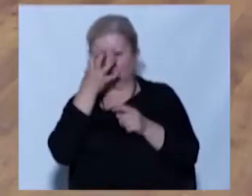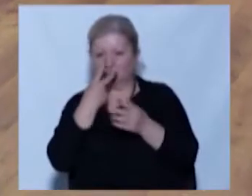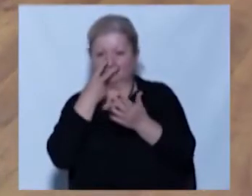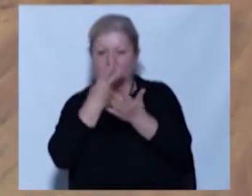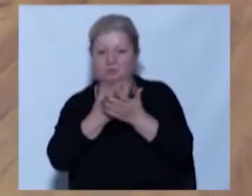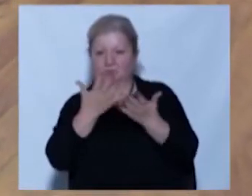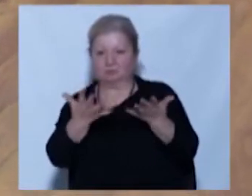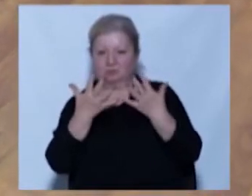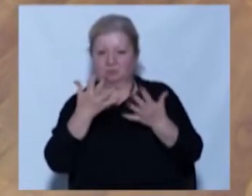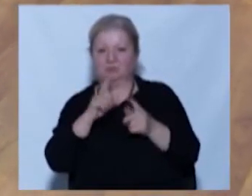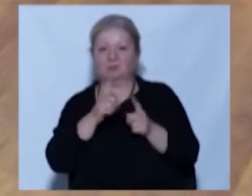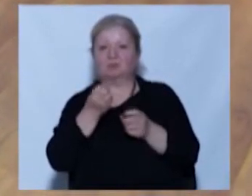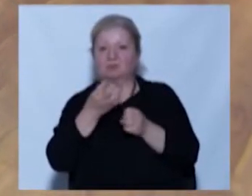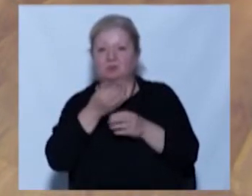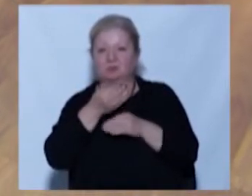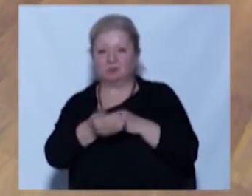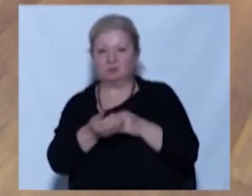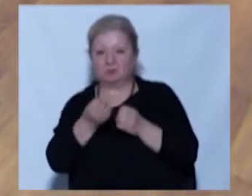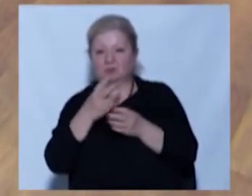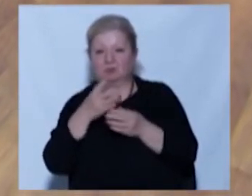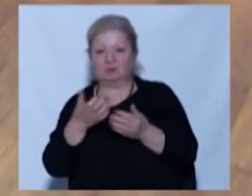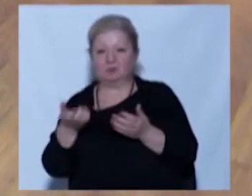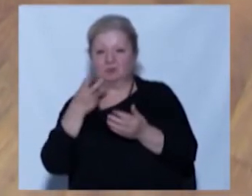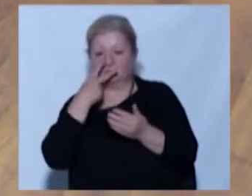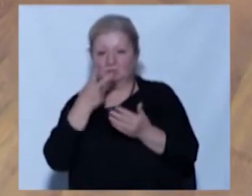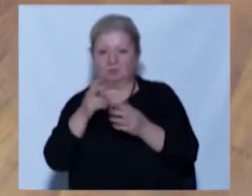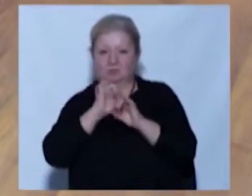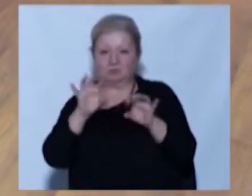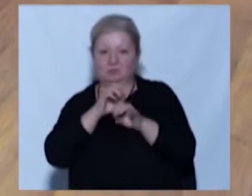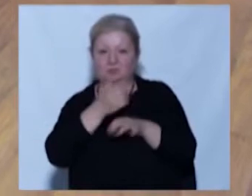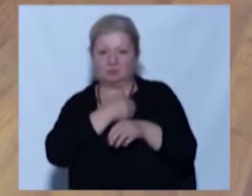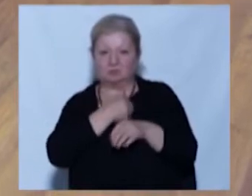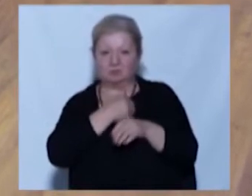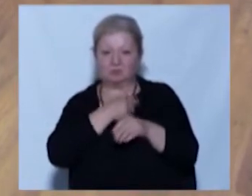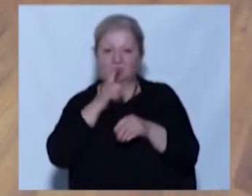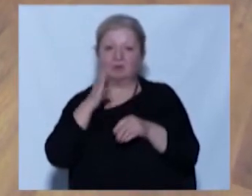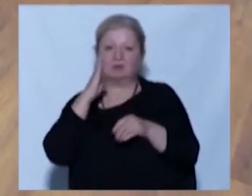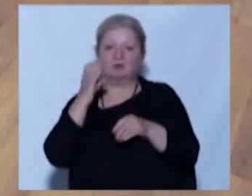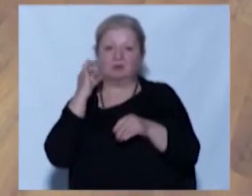რეალური სურათი. შემდეგი, რაც მინდა გაგაცნოთ, ეს არის